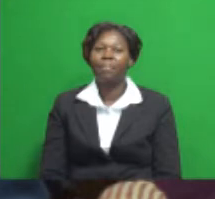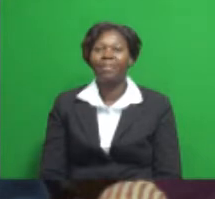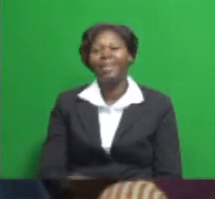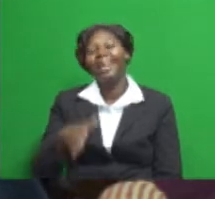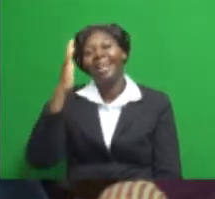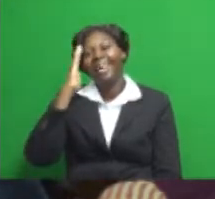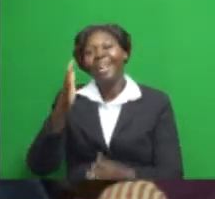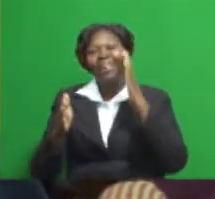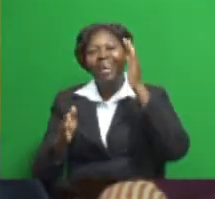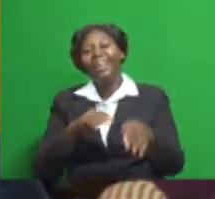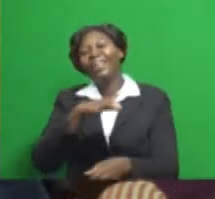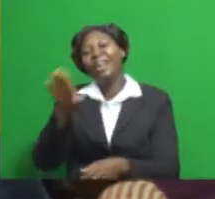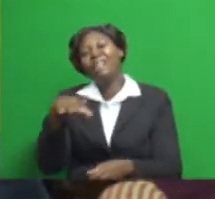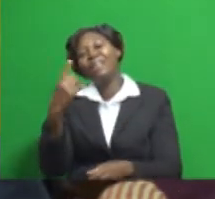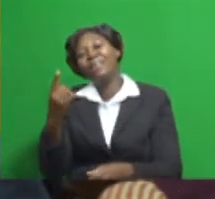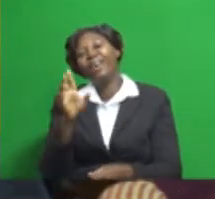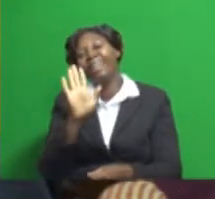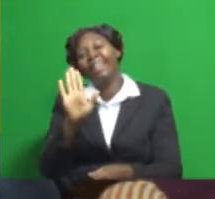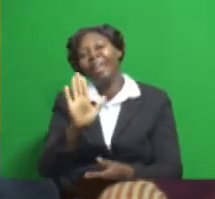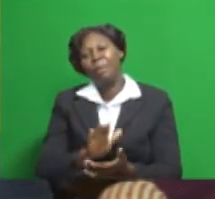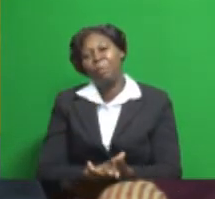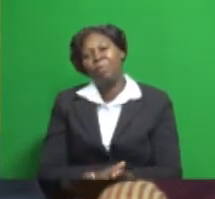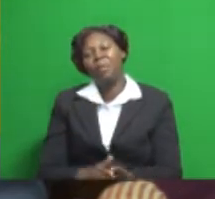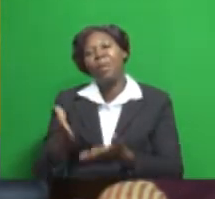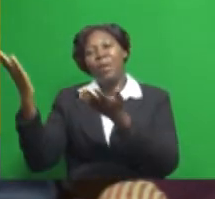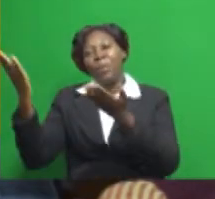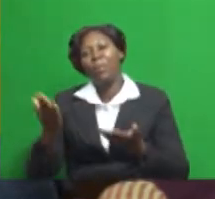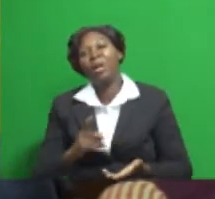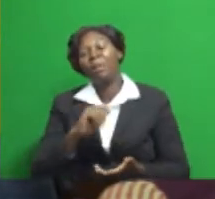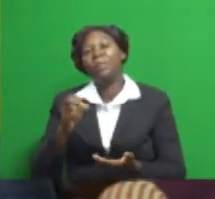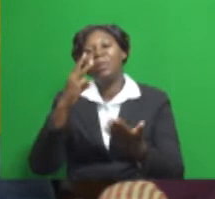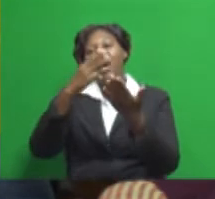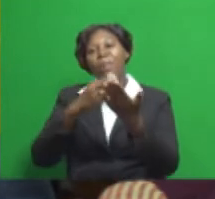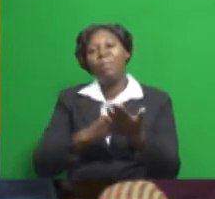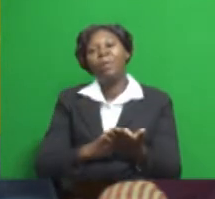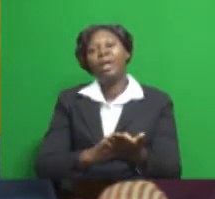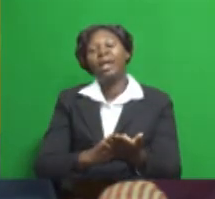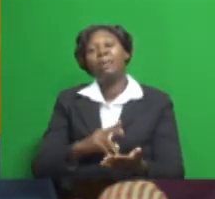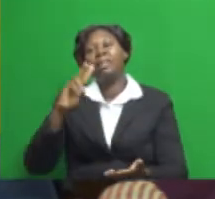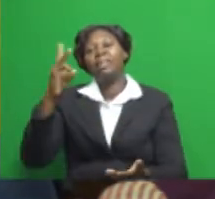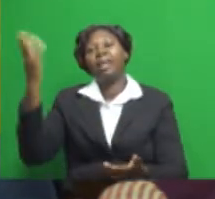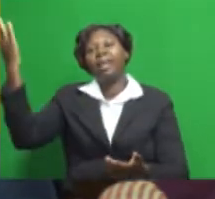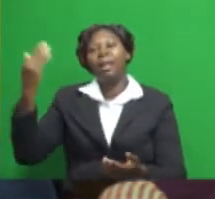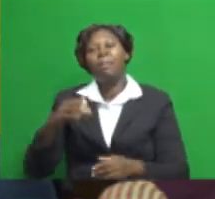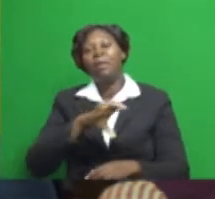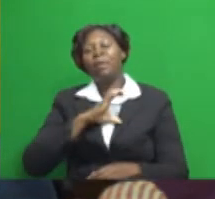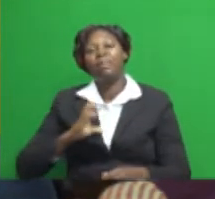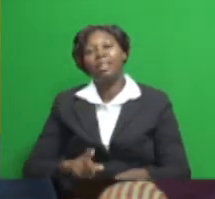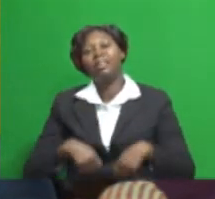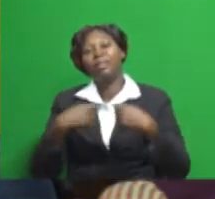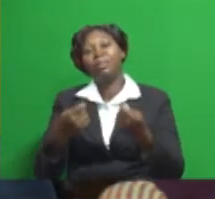Kwa zuwa iwa tiri, tino mchinga mize kuchirungwa The Second Coming of Christ, chamuno piwa na Pastor Gift